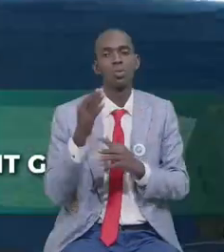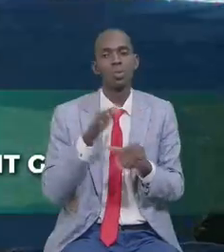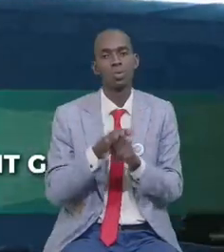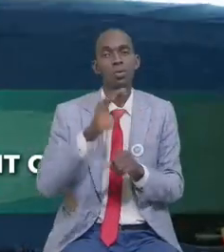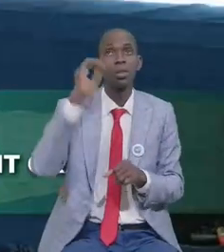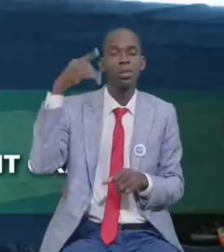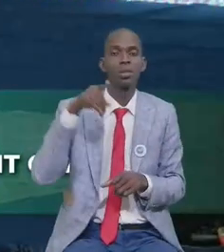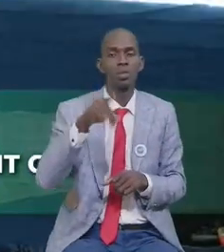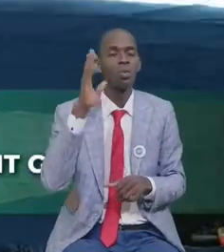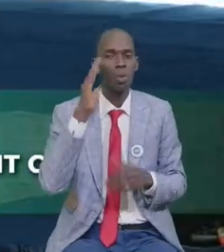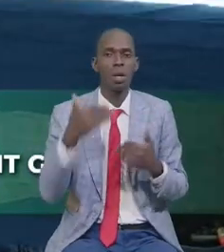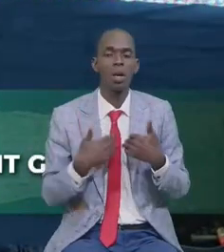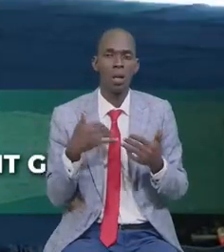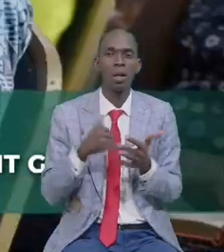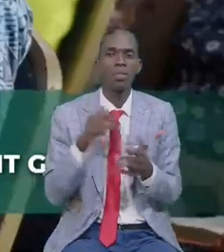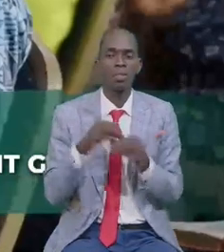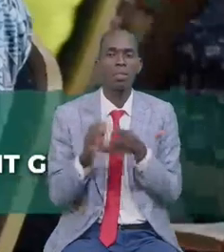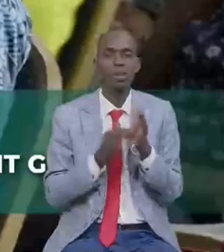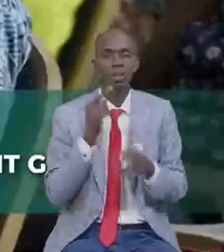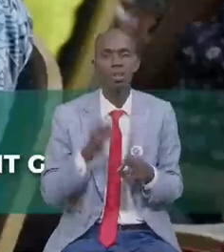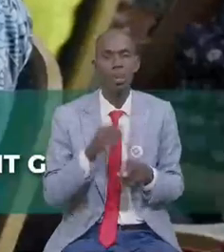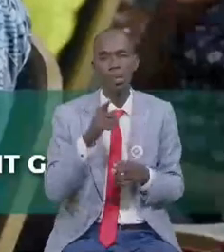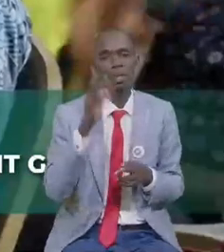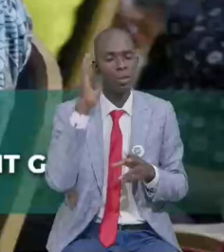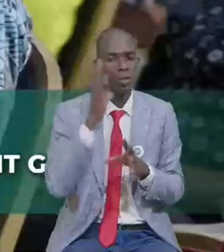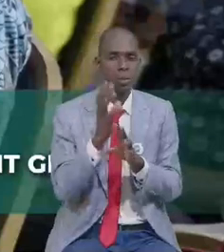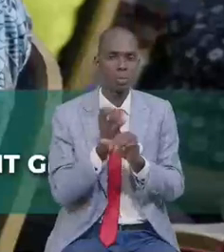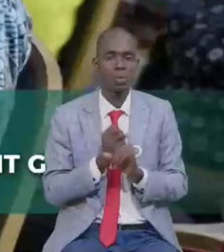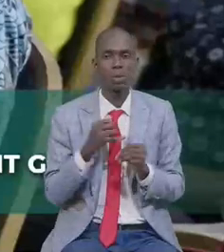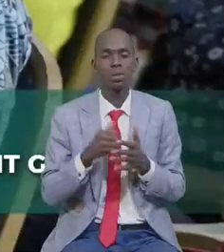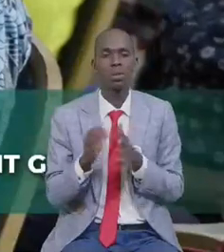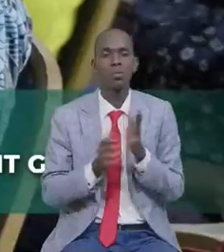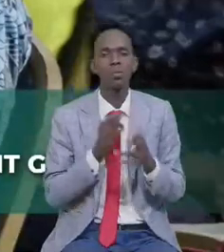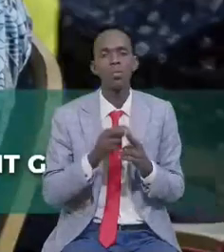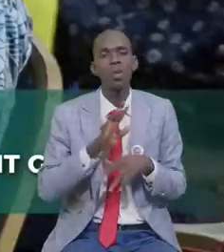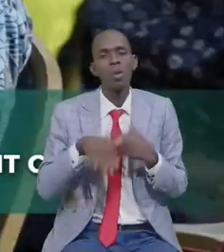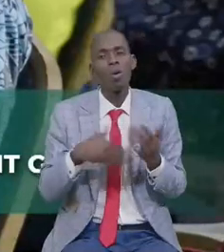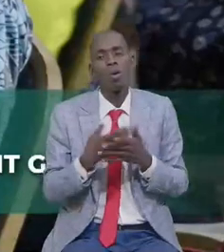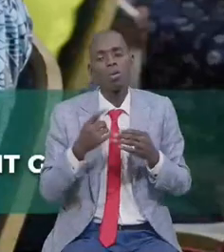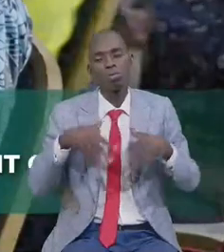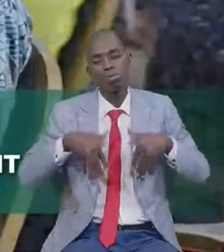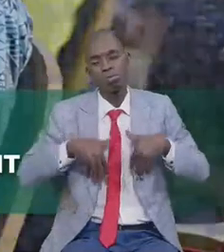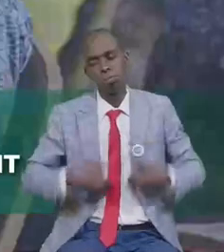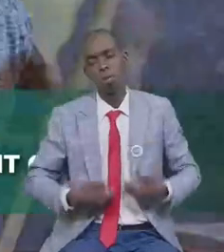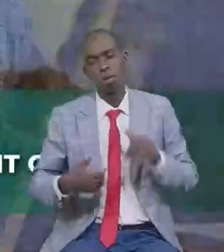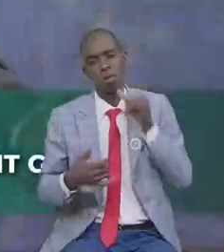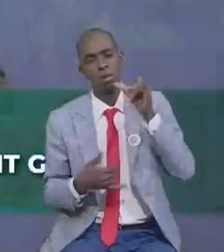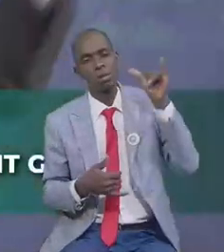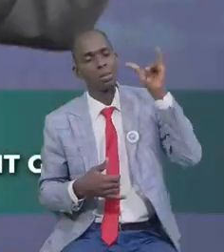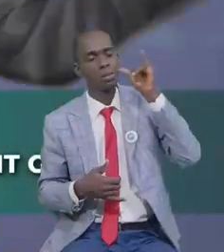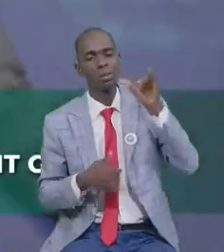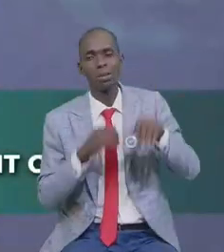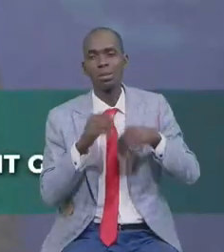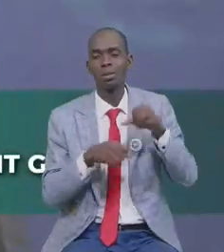l'as. Et tu vas posséder toutes les fatigues d'hier, des années